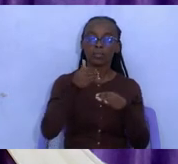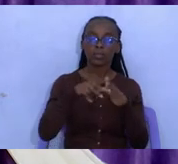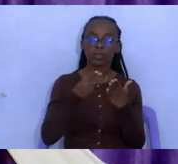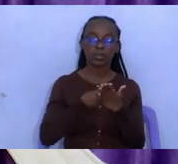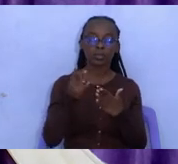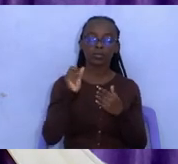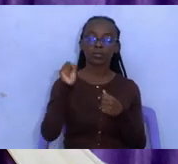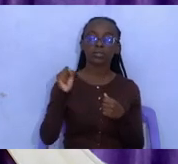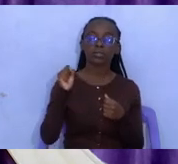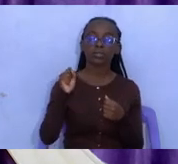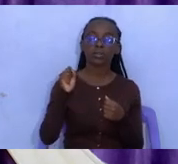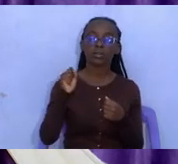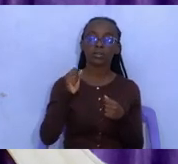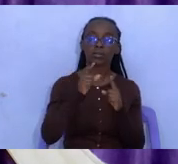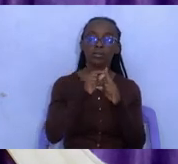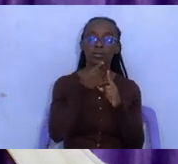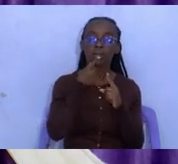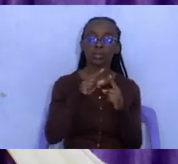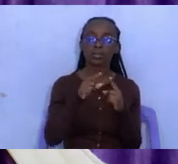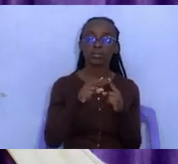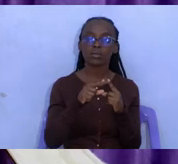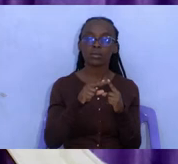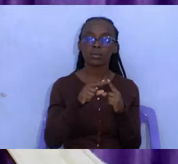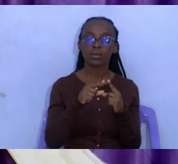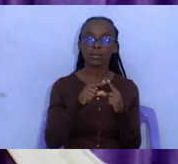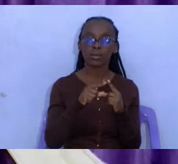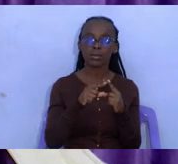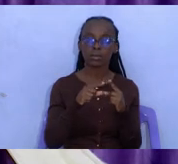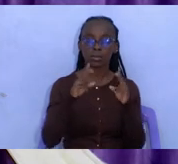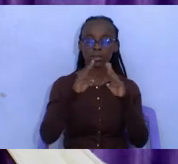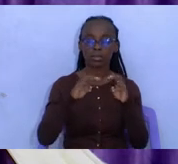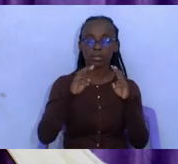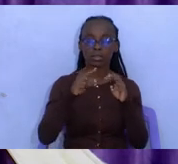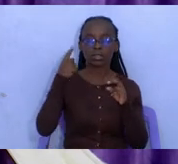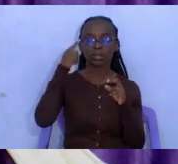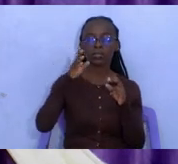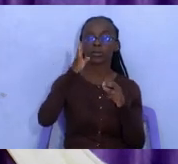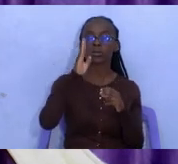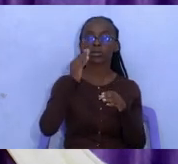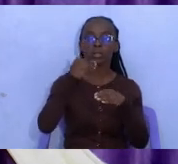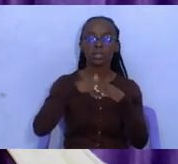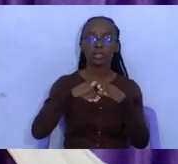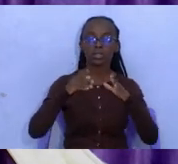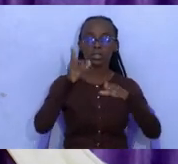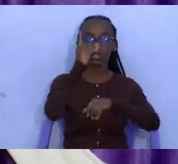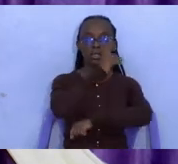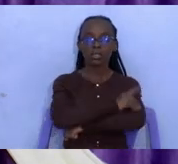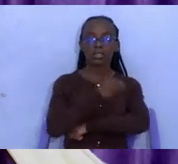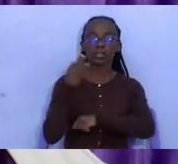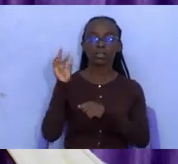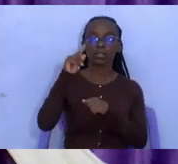5. Maandiko inasema akajitiania amtafute Mungu katika siku za